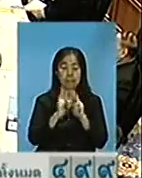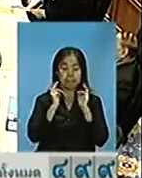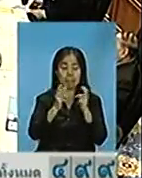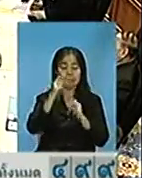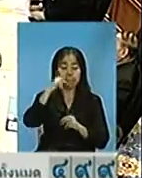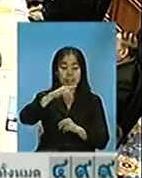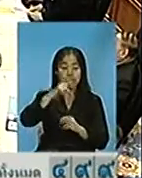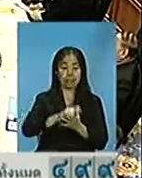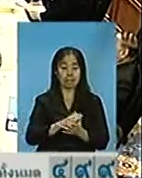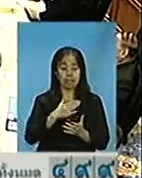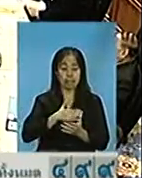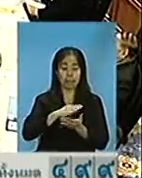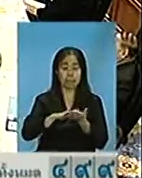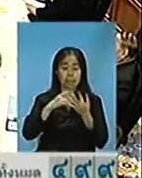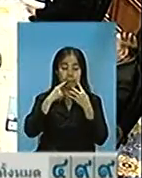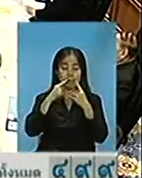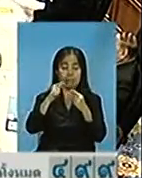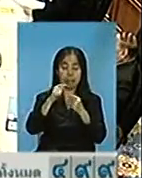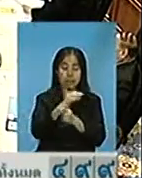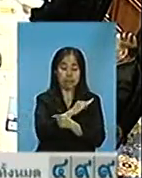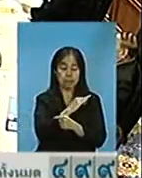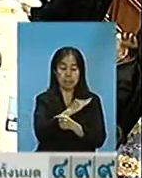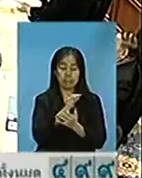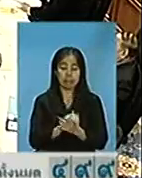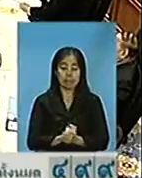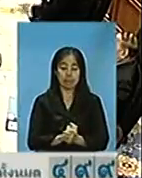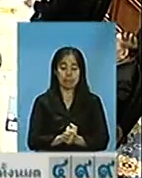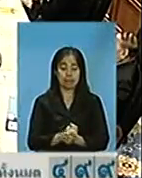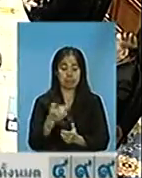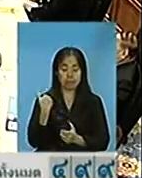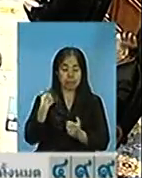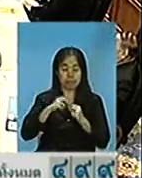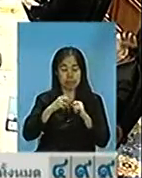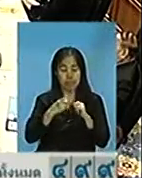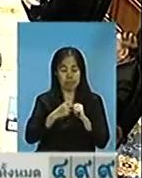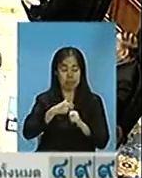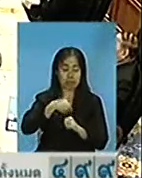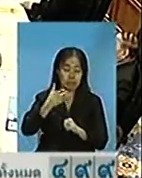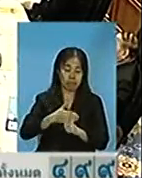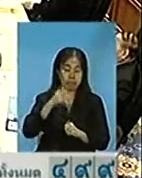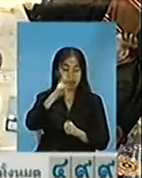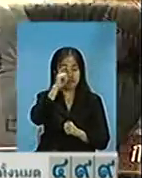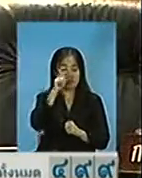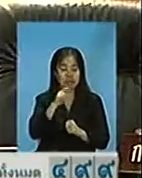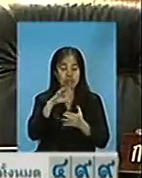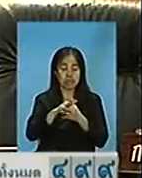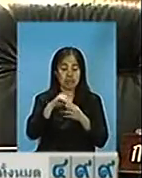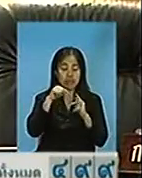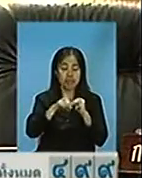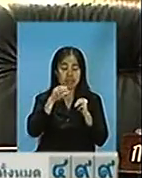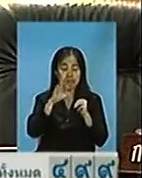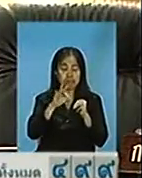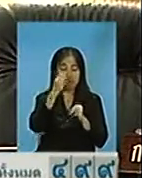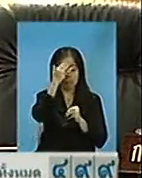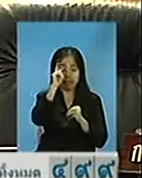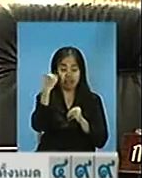อบสมาชิกที่ยังติดใจสงสัยในเรื่องของมาตรา9ที่กรรมธิการได้เพิ่มในวง